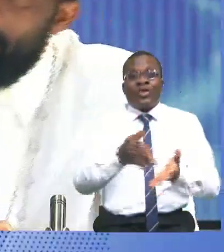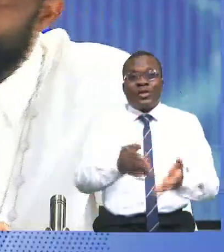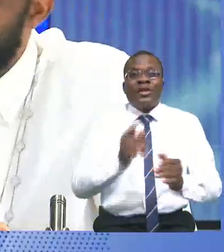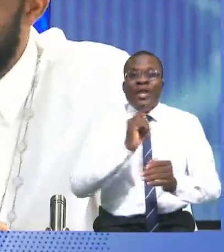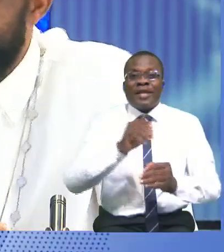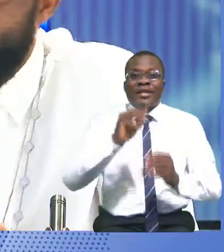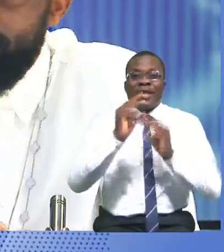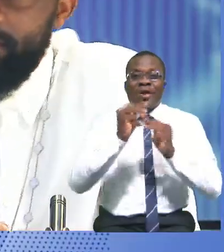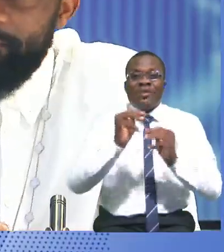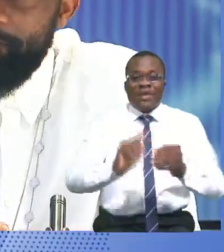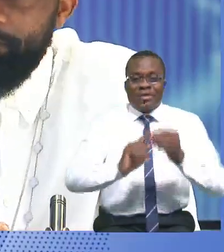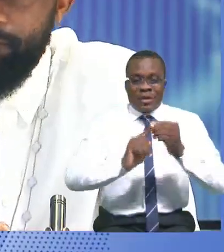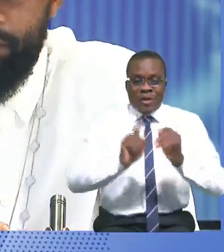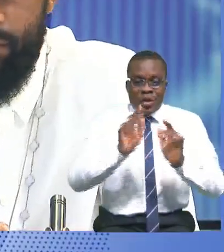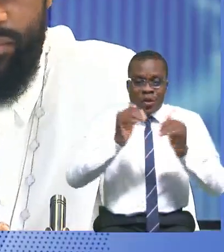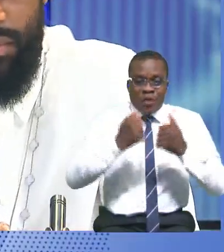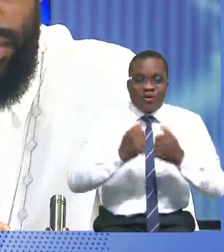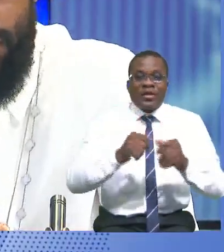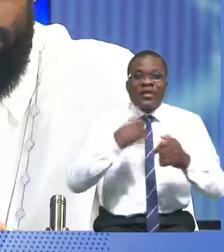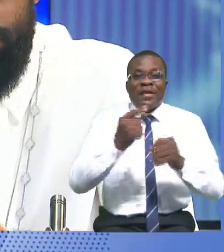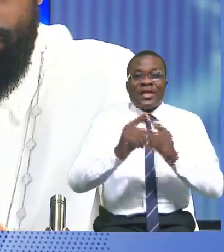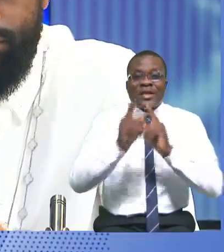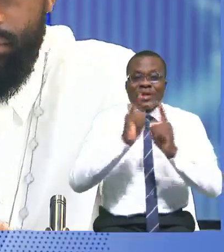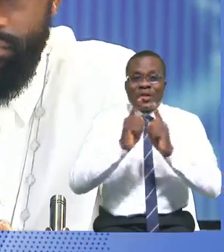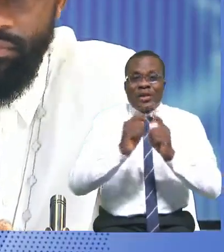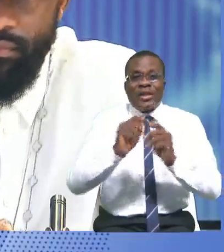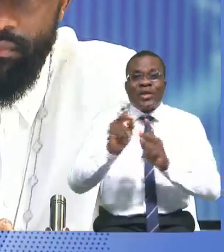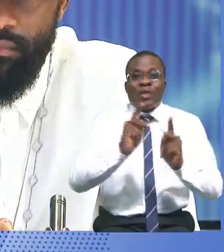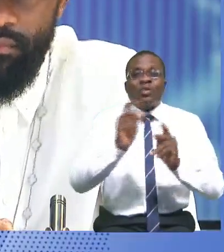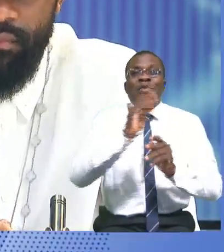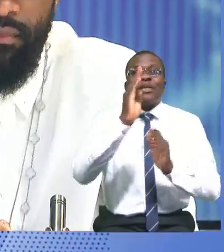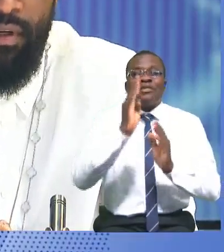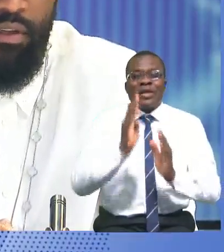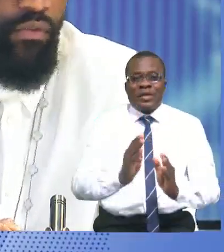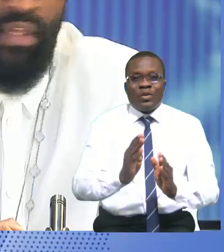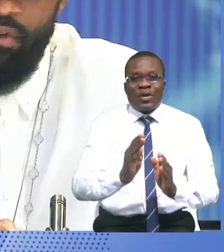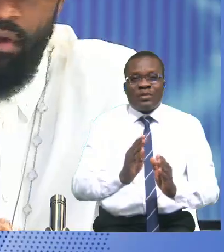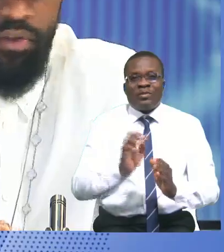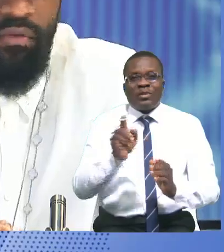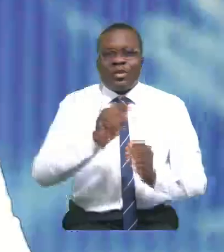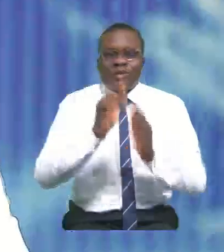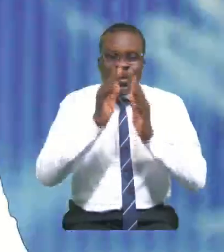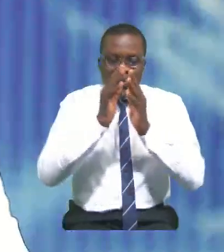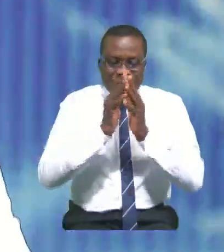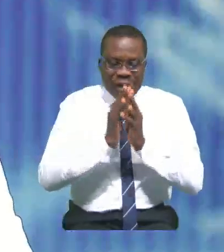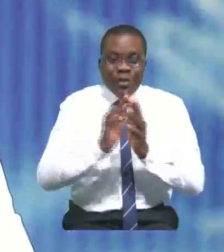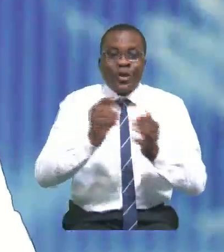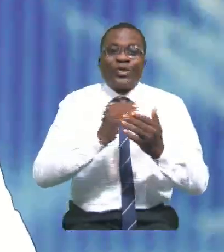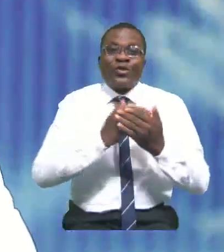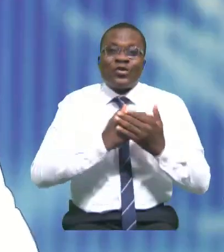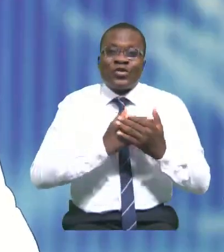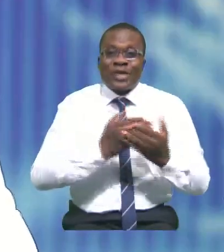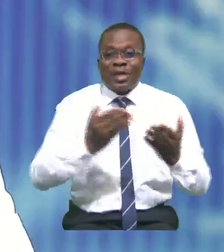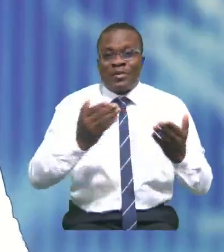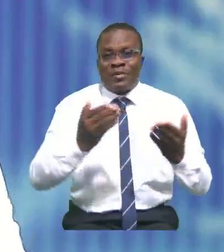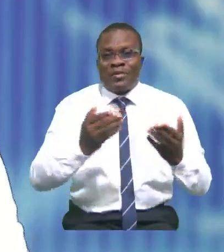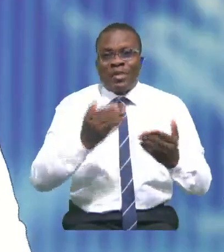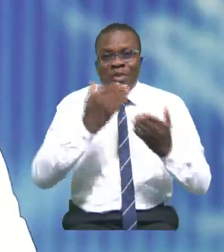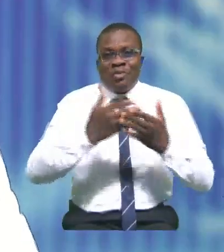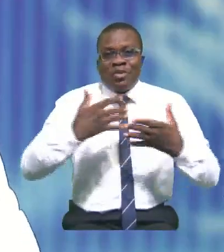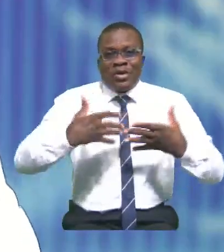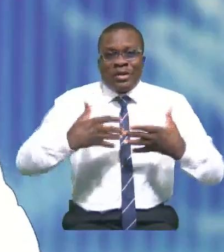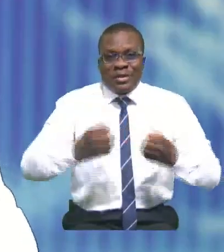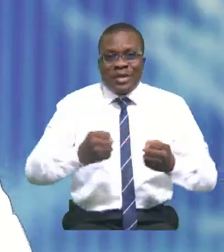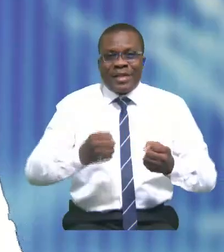particulier que vous avez envie d'adresser au public béninois je vous adore je vous aime euh bonne santé bonne